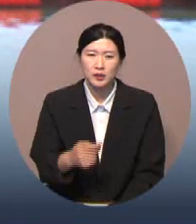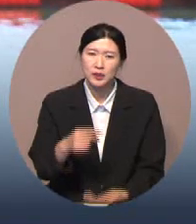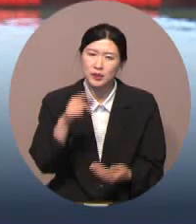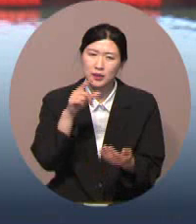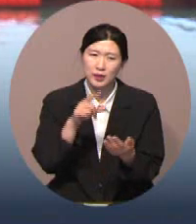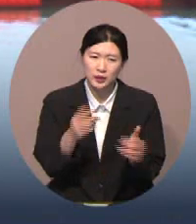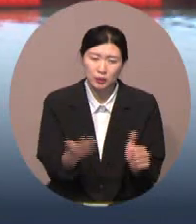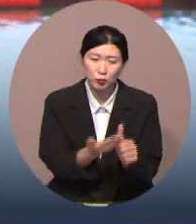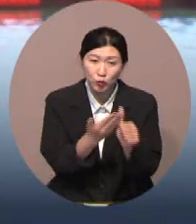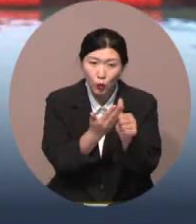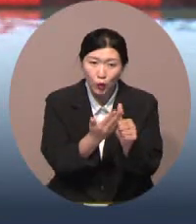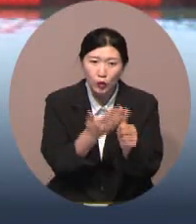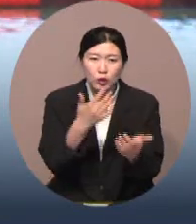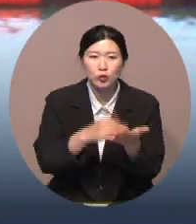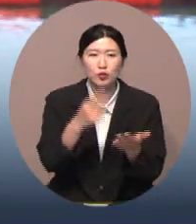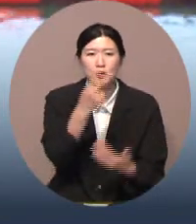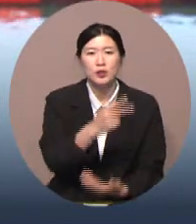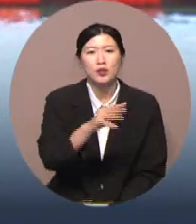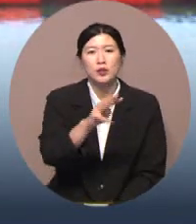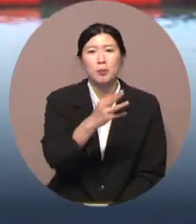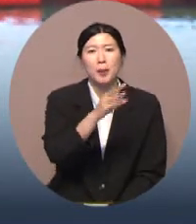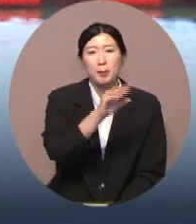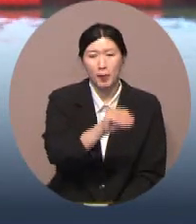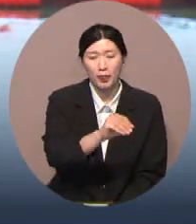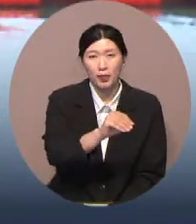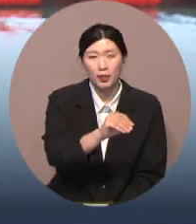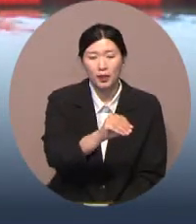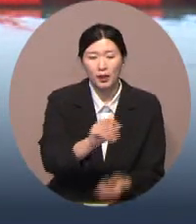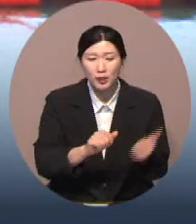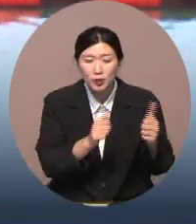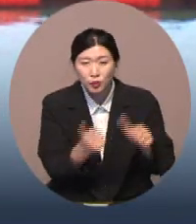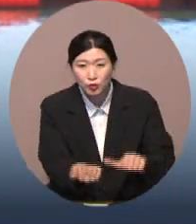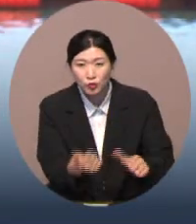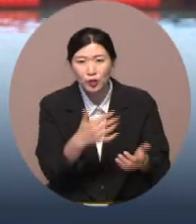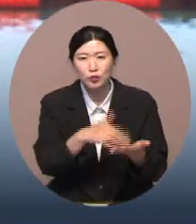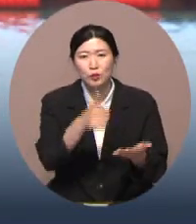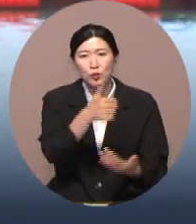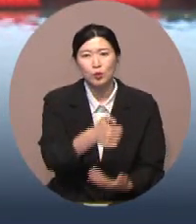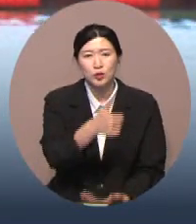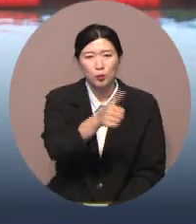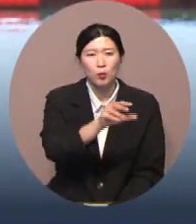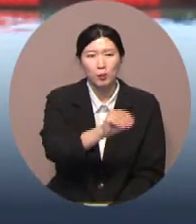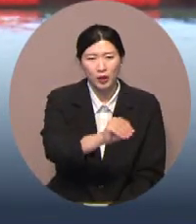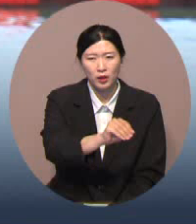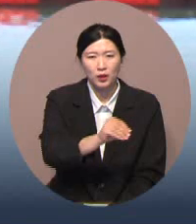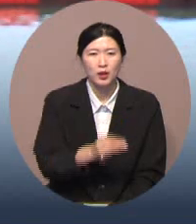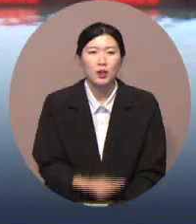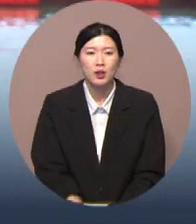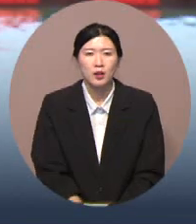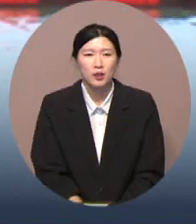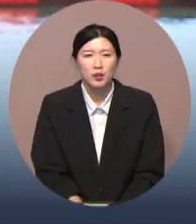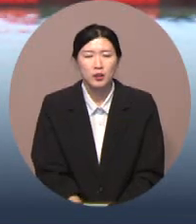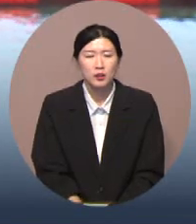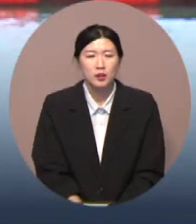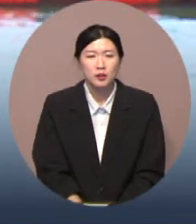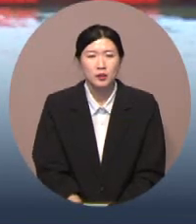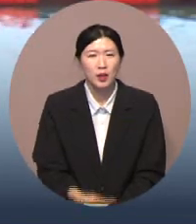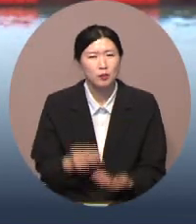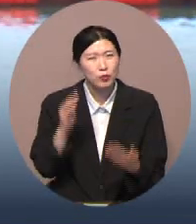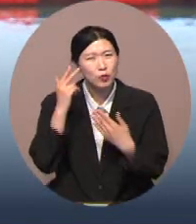미를 사육하고 있습니다 현재 피해량은 55만 미가 피해가 접수가 됐고 접사 되었고요